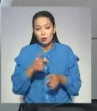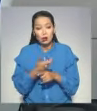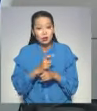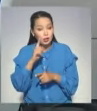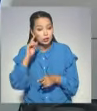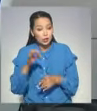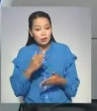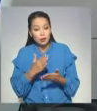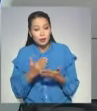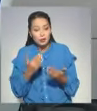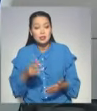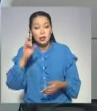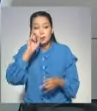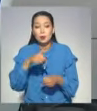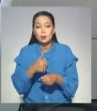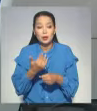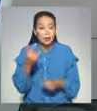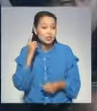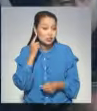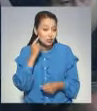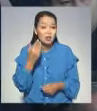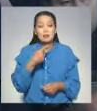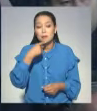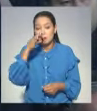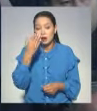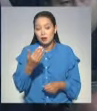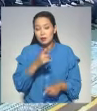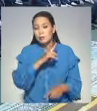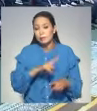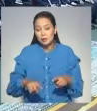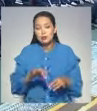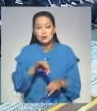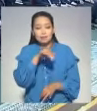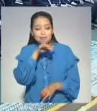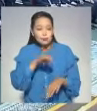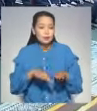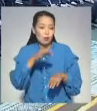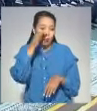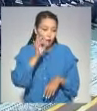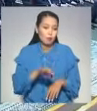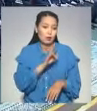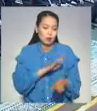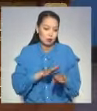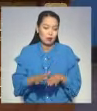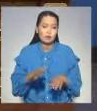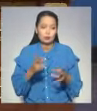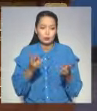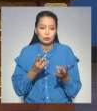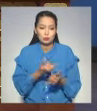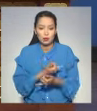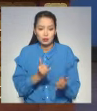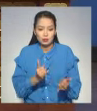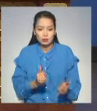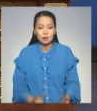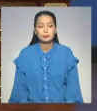кездестіреміз. Осыны ескерген мемлекет басшысы тәртіп сақшыларына жылдам әрі кәсіби түрде әрекет етуді тапсырды. К сожалению, у